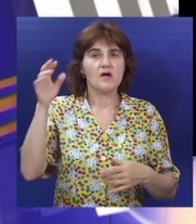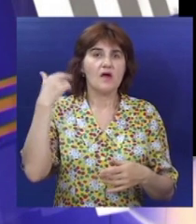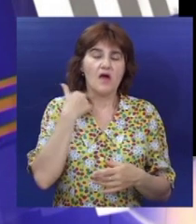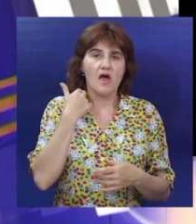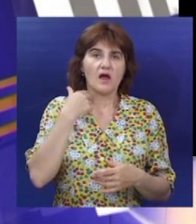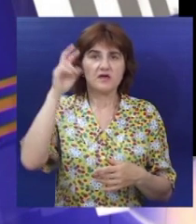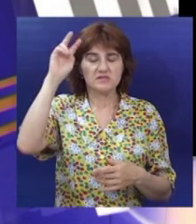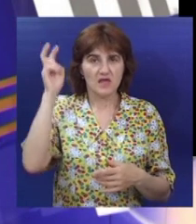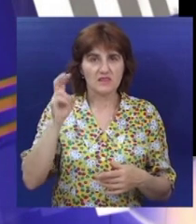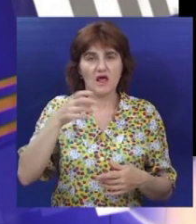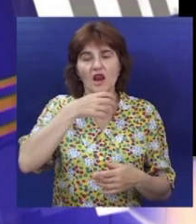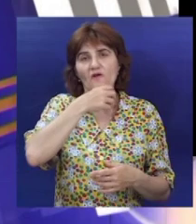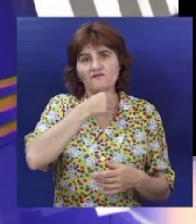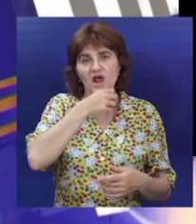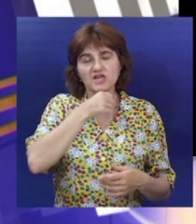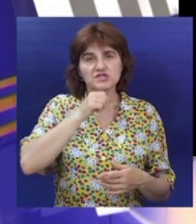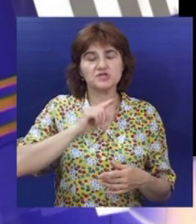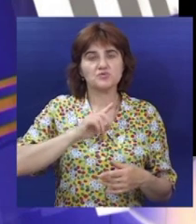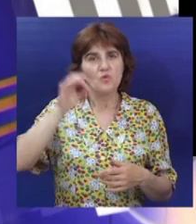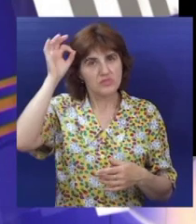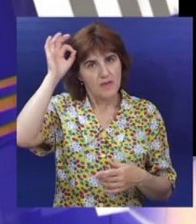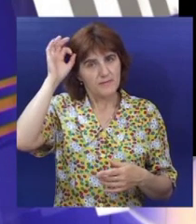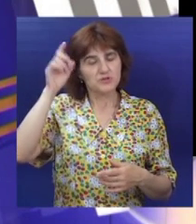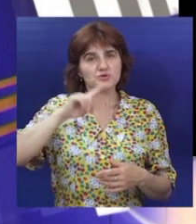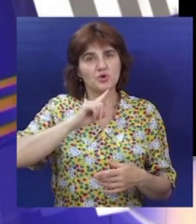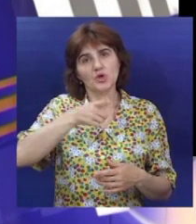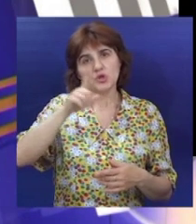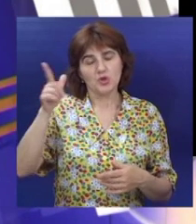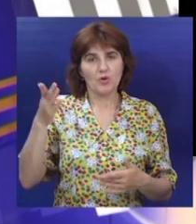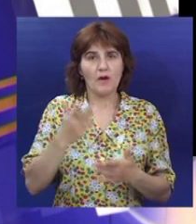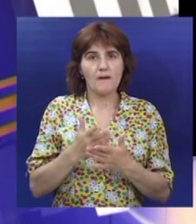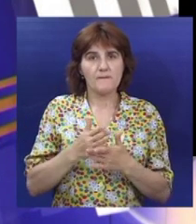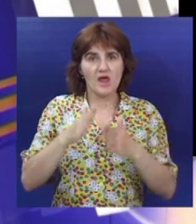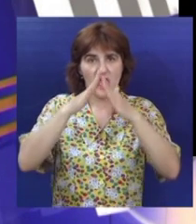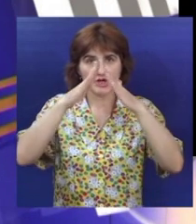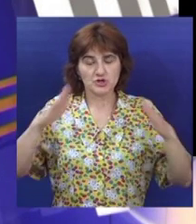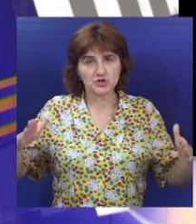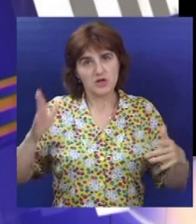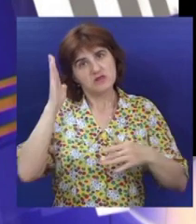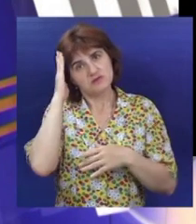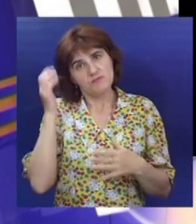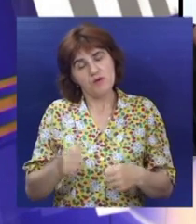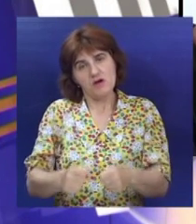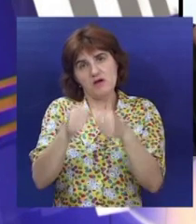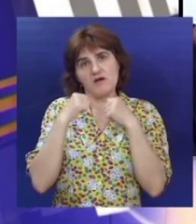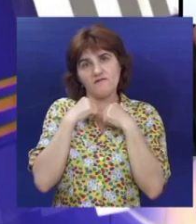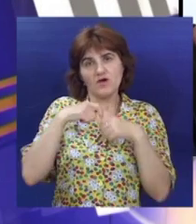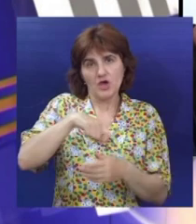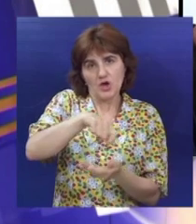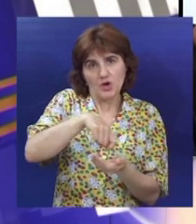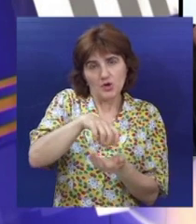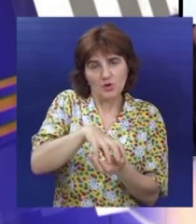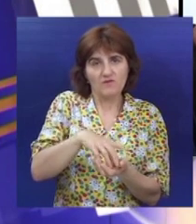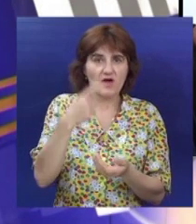Englesku, Italiju, Francusku, Irsku, Nemačku, kao i mnoge druge evropske zemlje. Sa sobom su poneli šator, vreće za spavanje, pribor